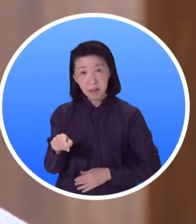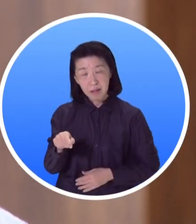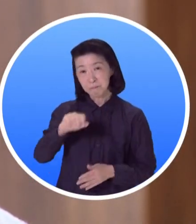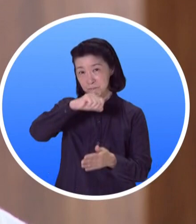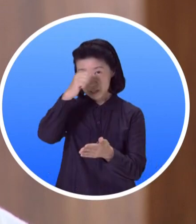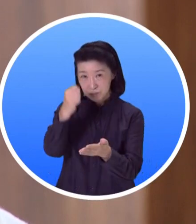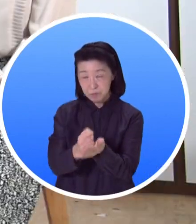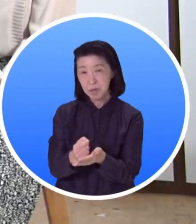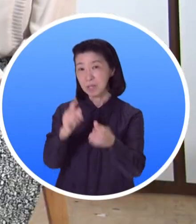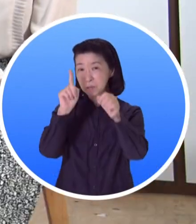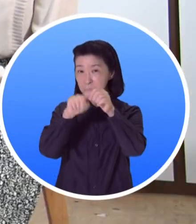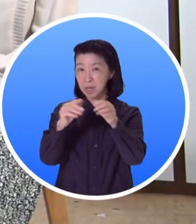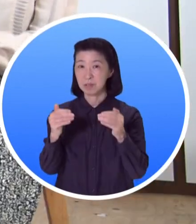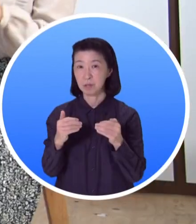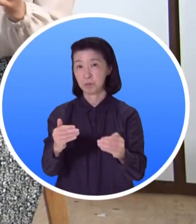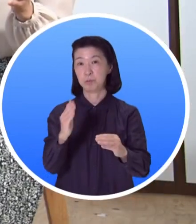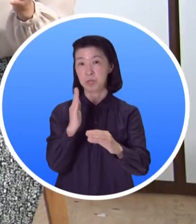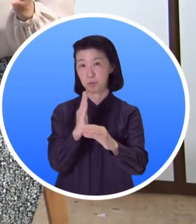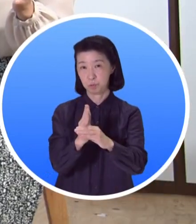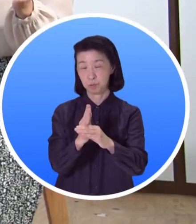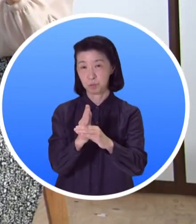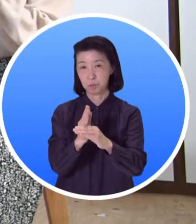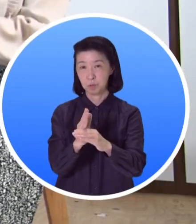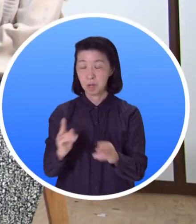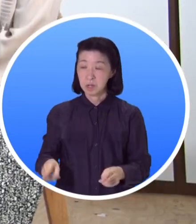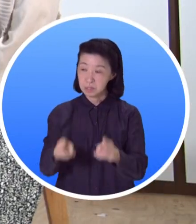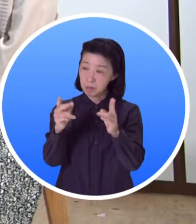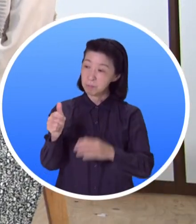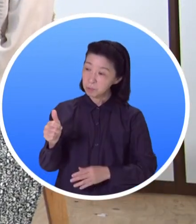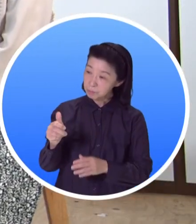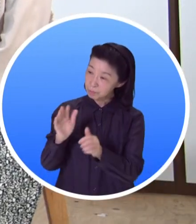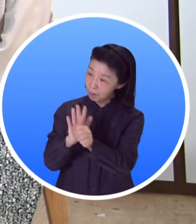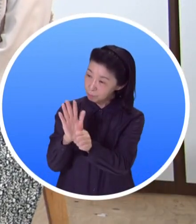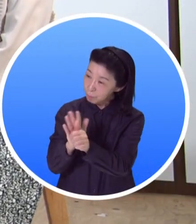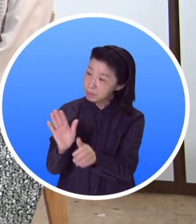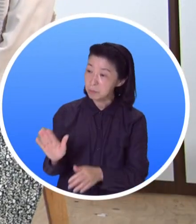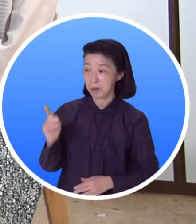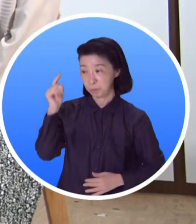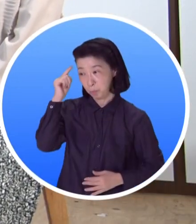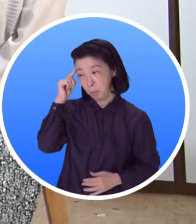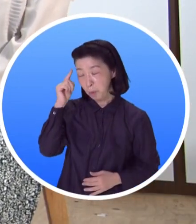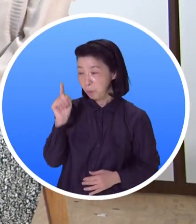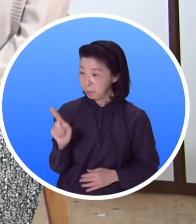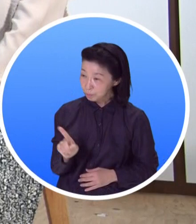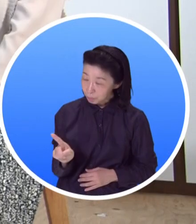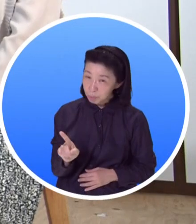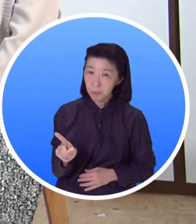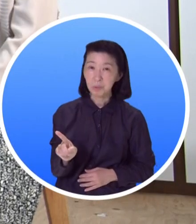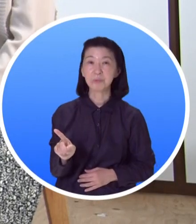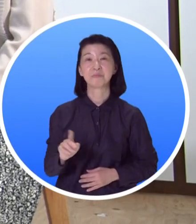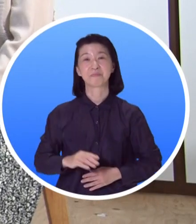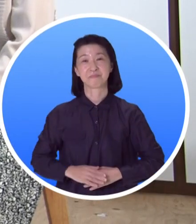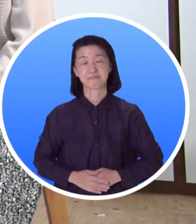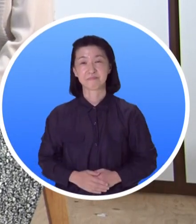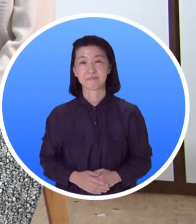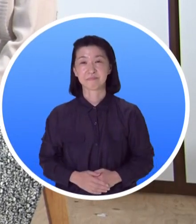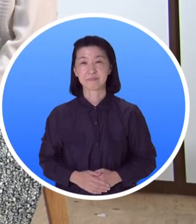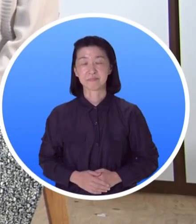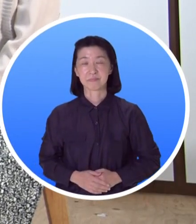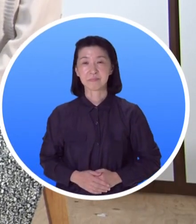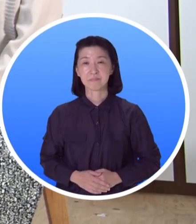。 専門家の方からのアドバイスなどもあると思うんですが、そういったサポートというのはいかがでした